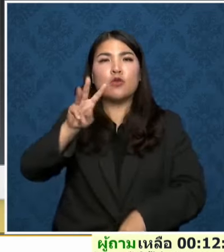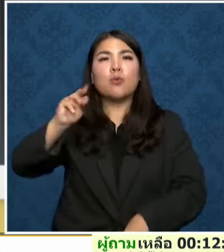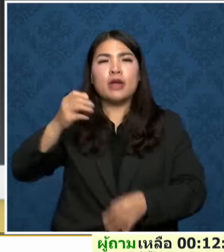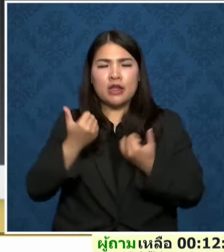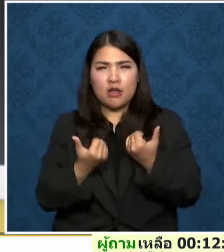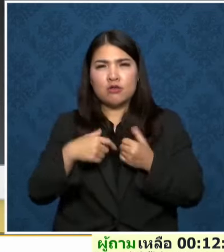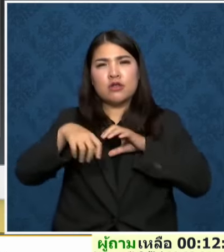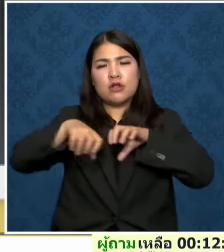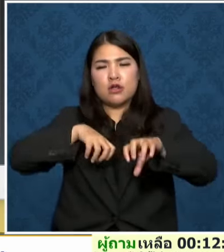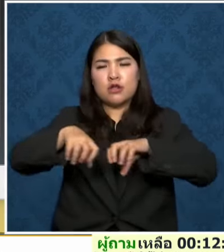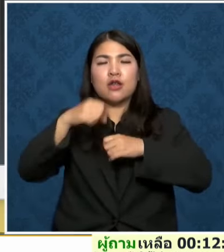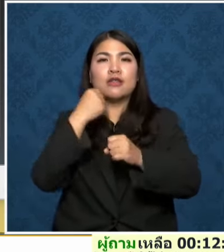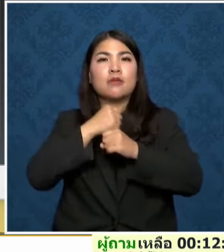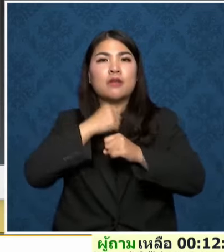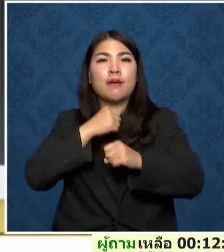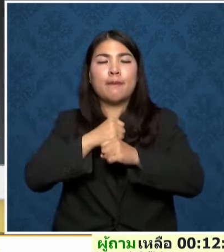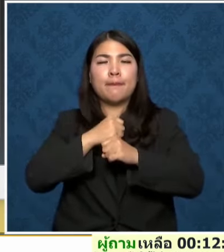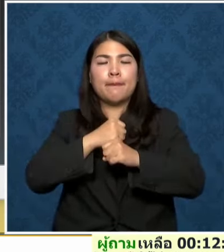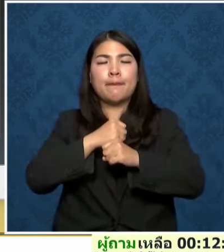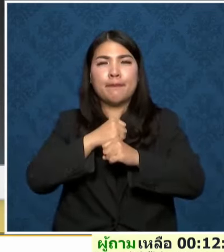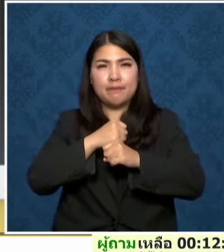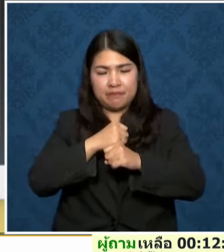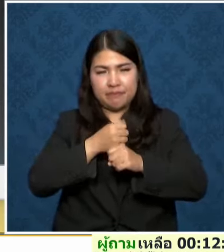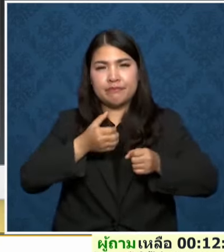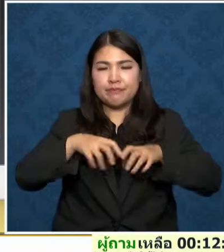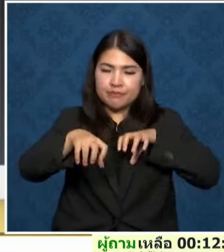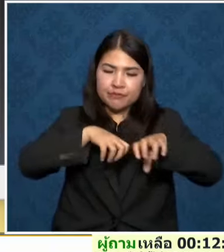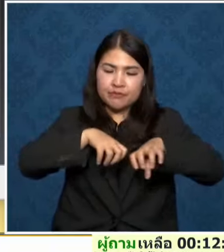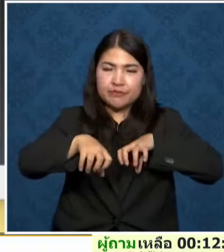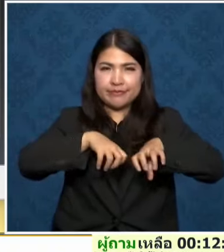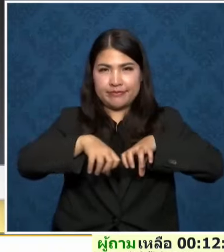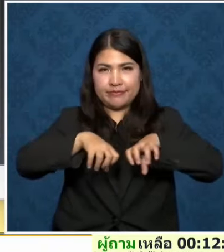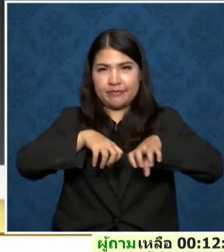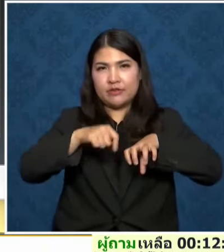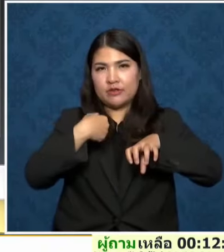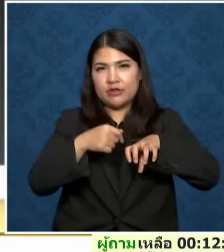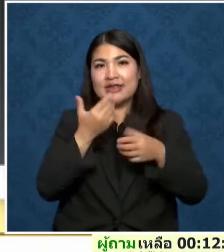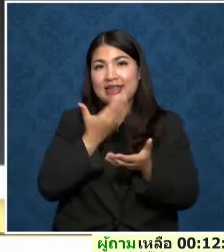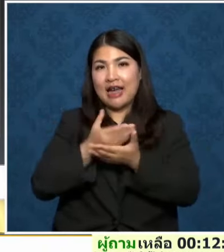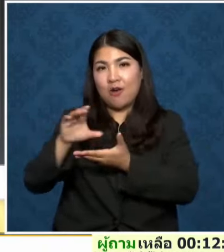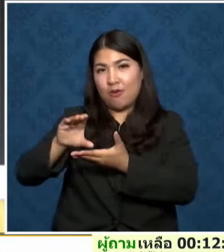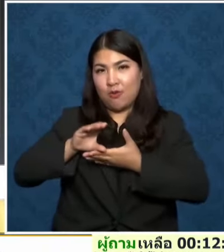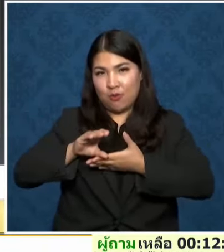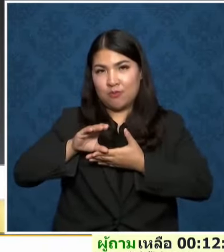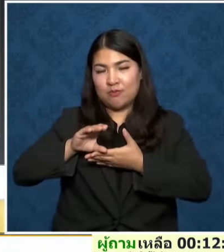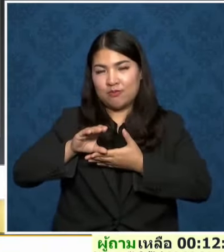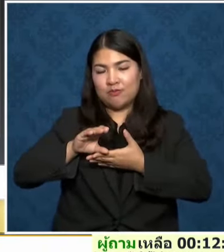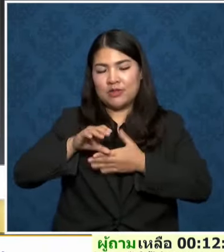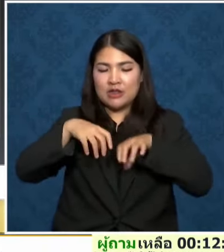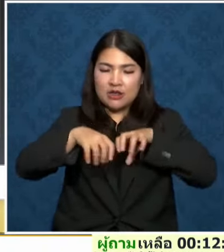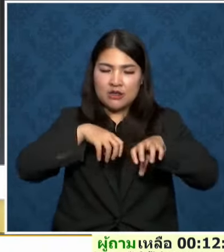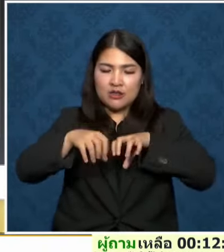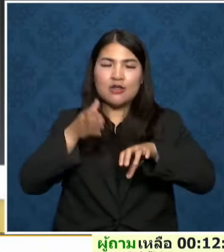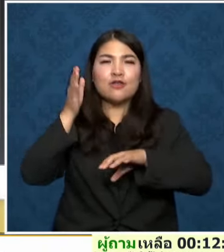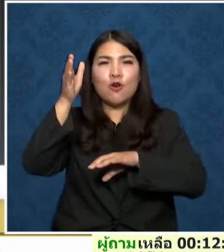จะดำเนินการในการที่จะสร้างแล้วกดำเนินการในการที่จะจัดสันกประมาณในโอกาสต่ไปค ทปทานคะ